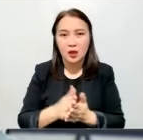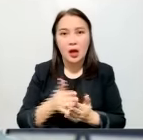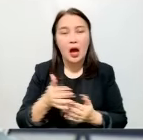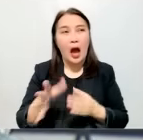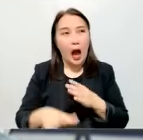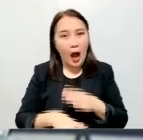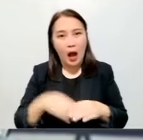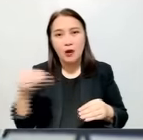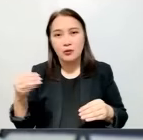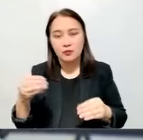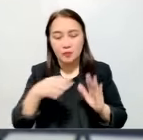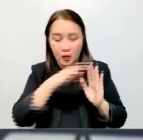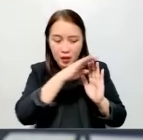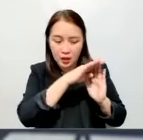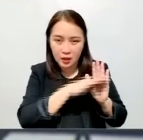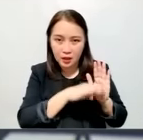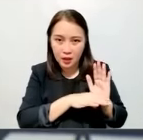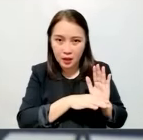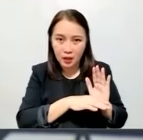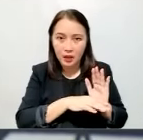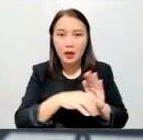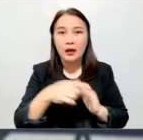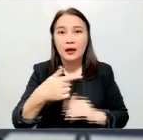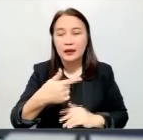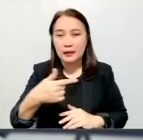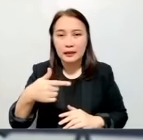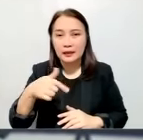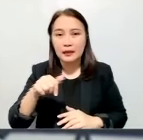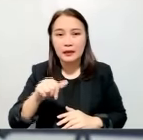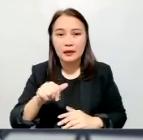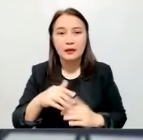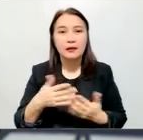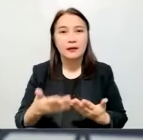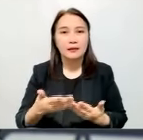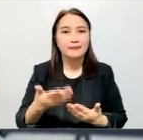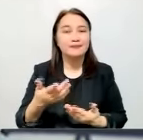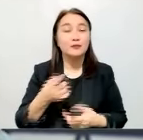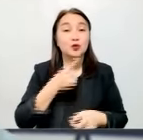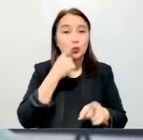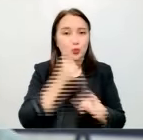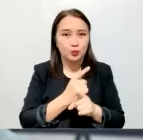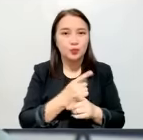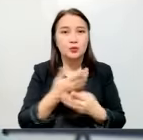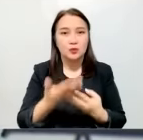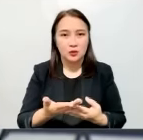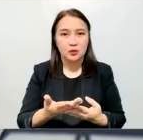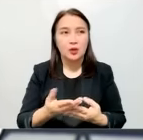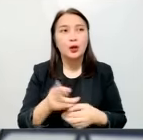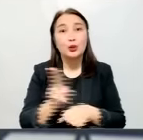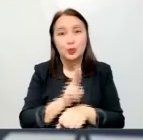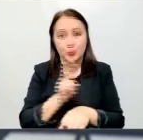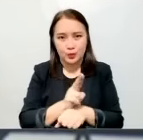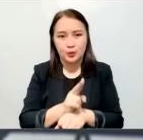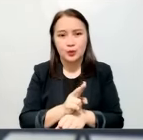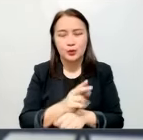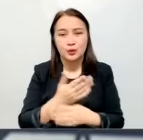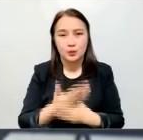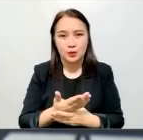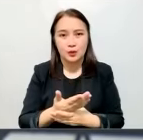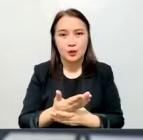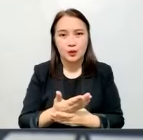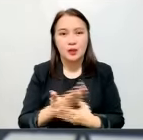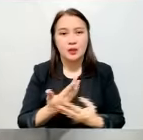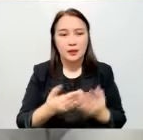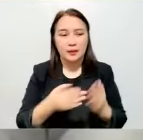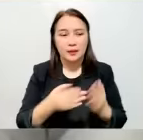stated dun sa ating GAA. Sisiguraduhin namin ganun ang magiging balangkas, ano, ganun yung magiging itsura ng